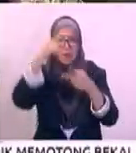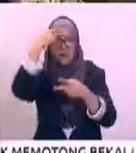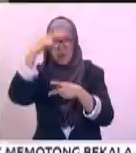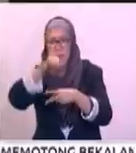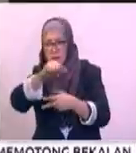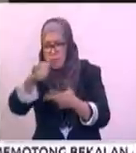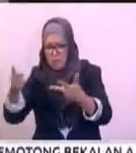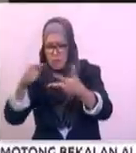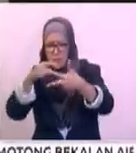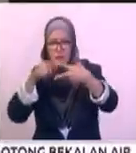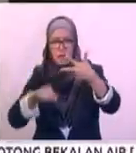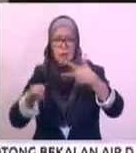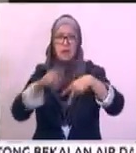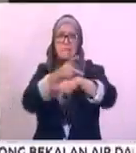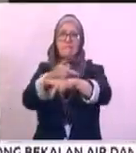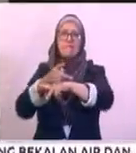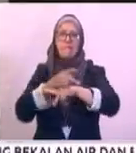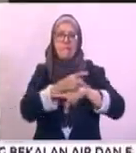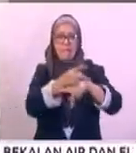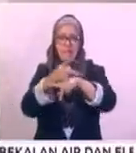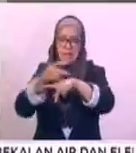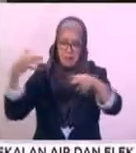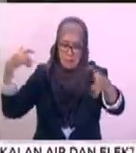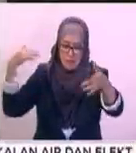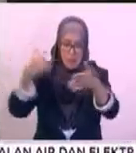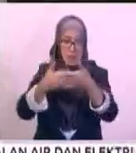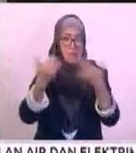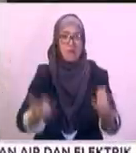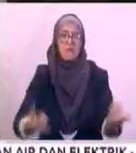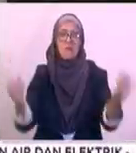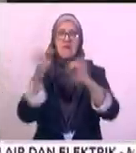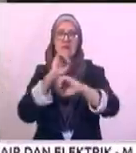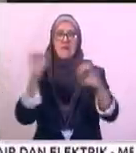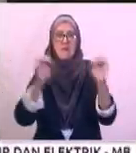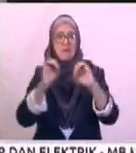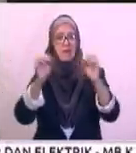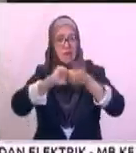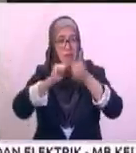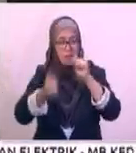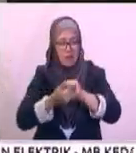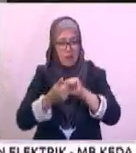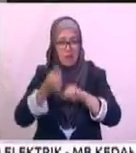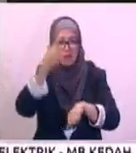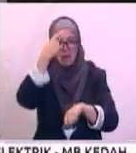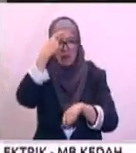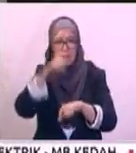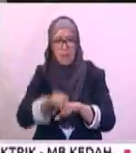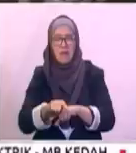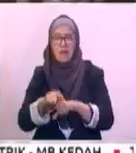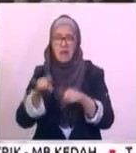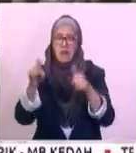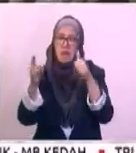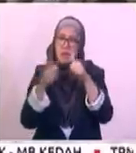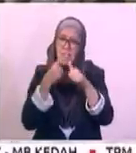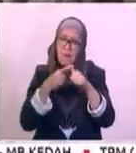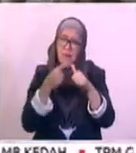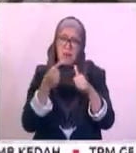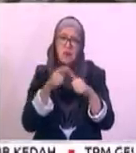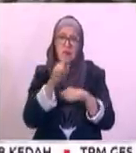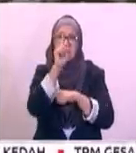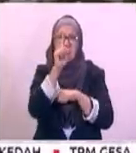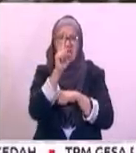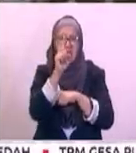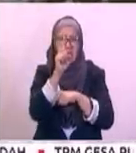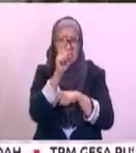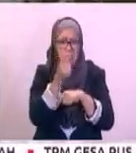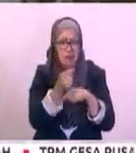ini tiada ada masalah lagi. Sebab itulah saya berkecimpung dalam bidang ini untuk mula-mula suku-suku baru. Satu rebat. Apabila benda